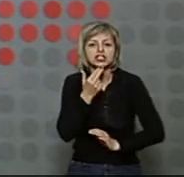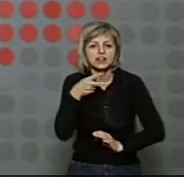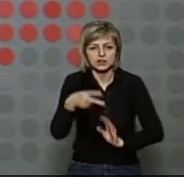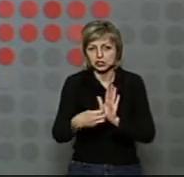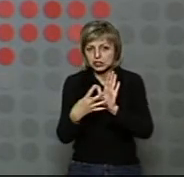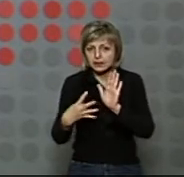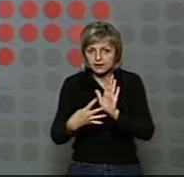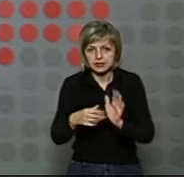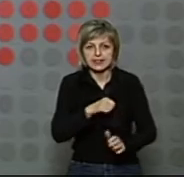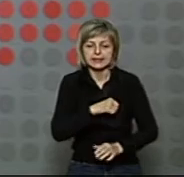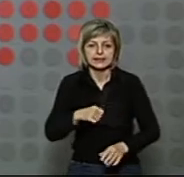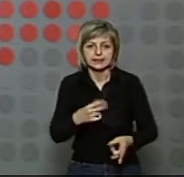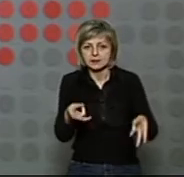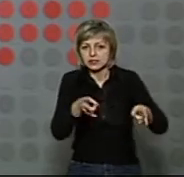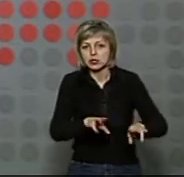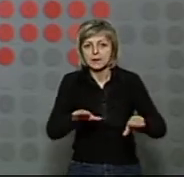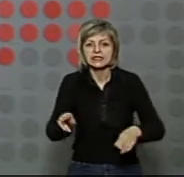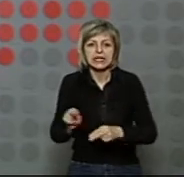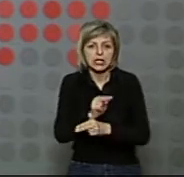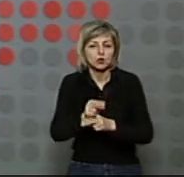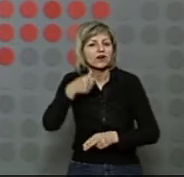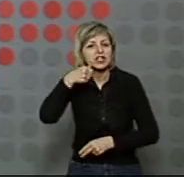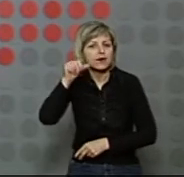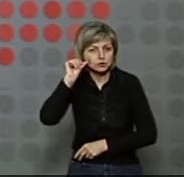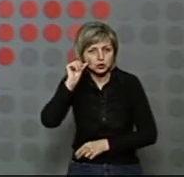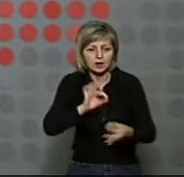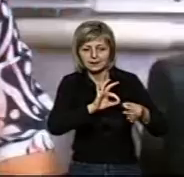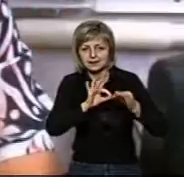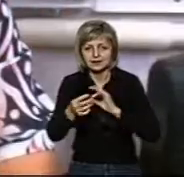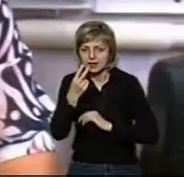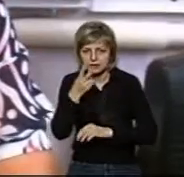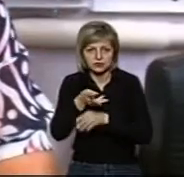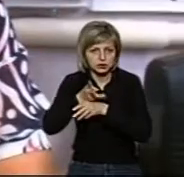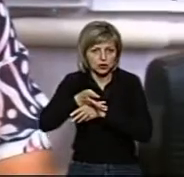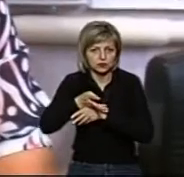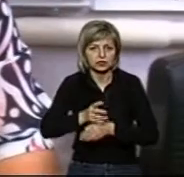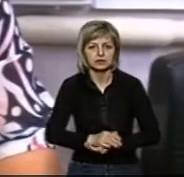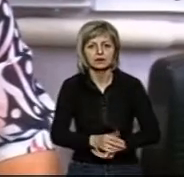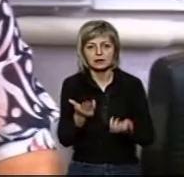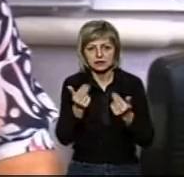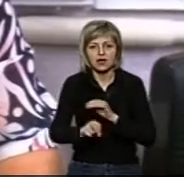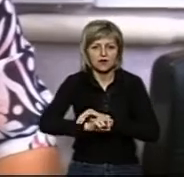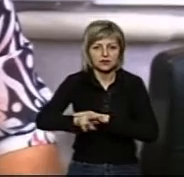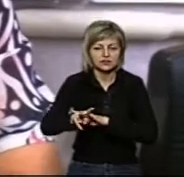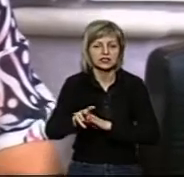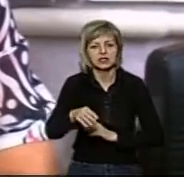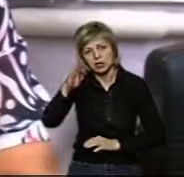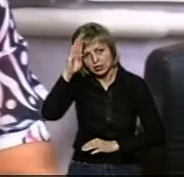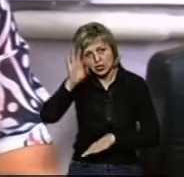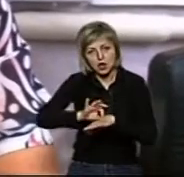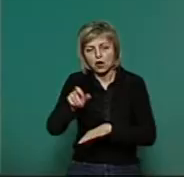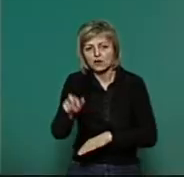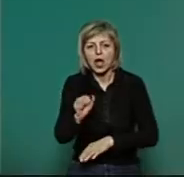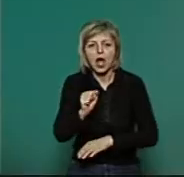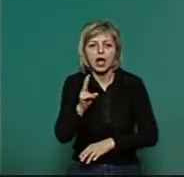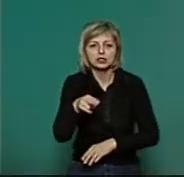2019-го, самовільно покинув місце лікування вчора. Деталі у відео. Втік хворий Андрусик Володимир